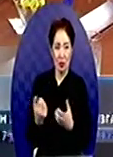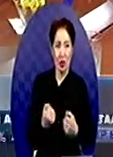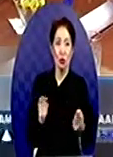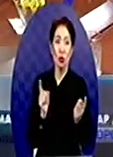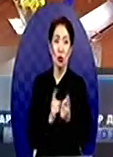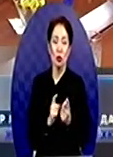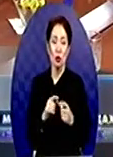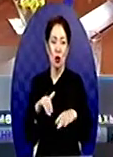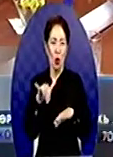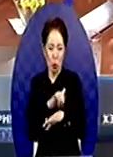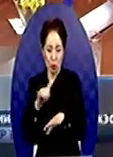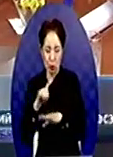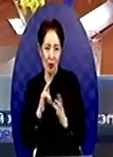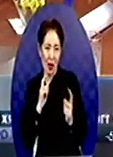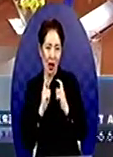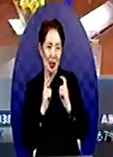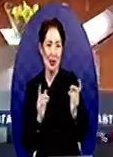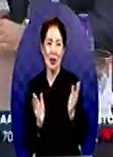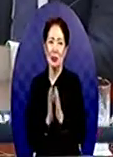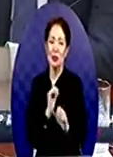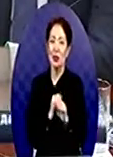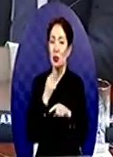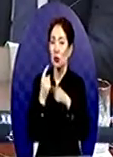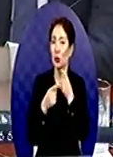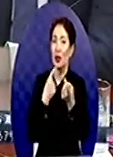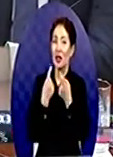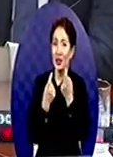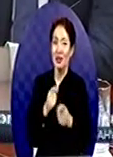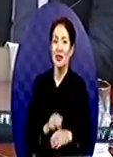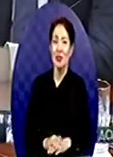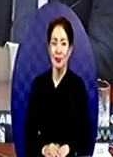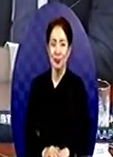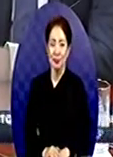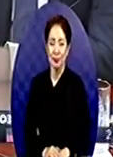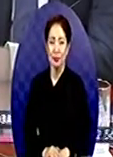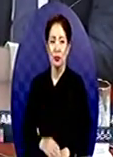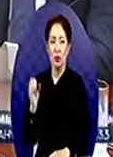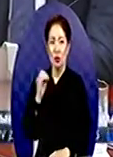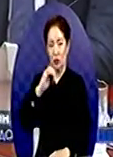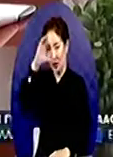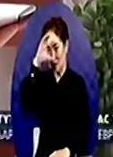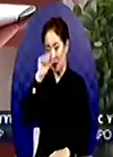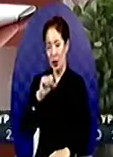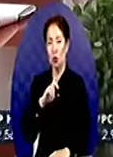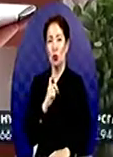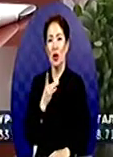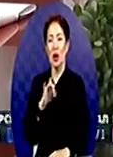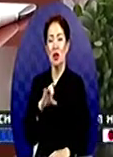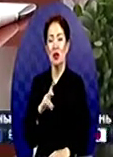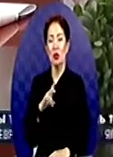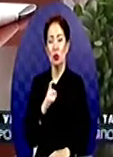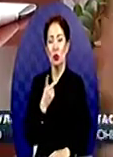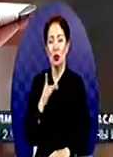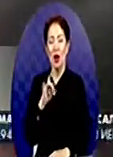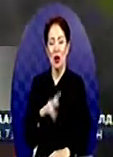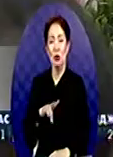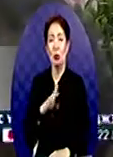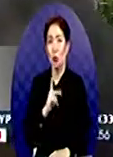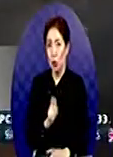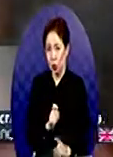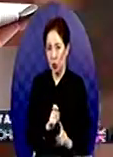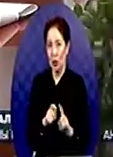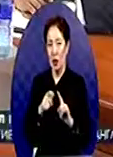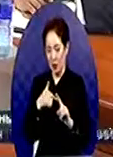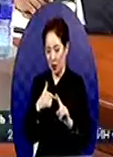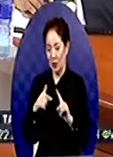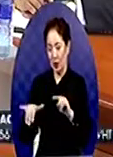харилцаа хамтын ажиллагааны зарим асуудлаар ярилцлаа. Ерөнхий сайд төрөлсхийн Америкийн нэгдсэн улсад хийсэн айлчлалын үеэр талууд харилцаагаа нэг